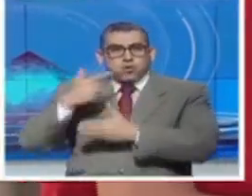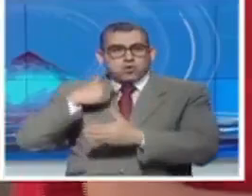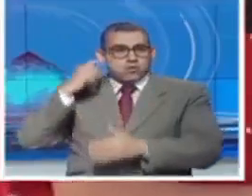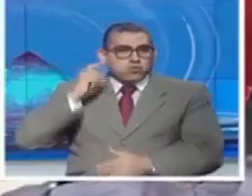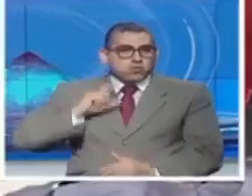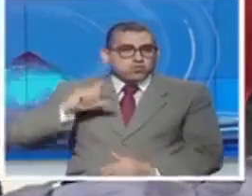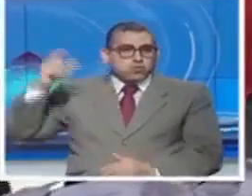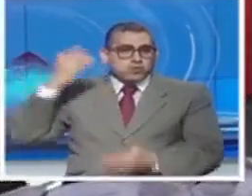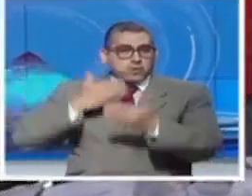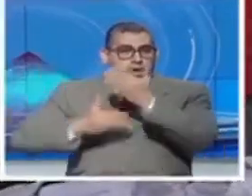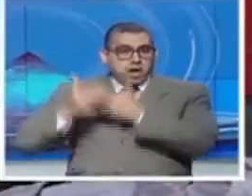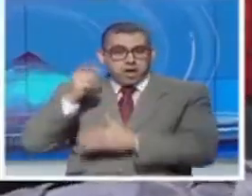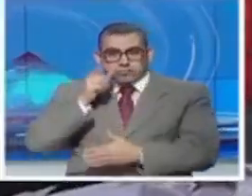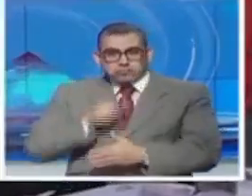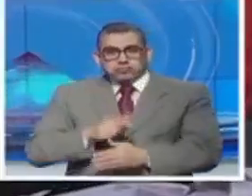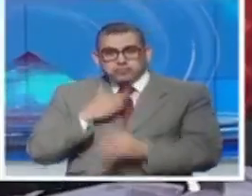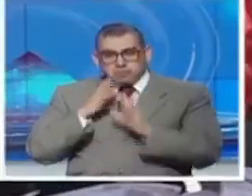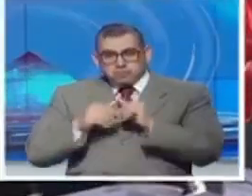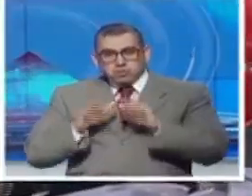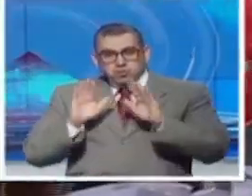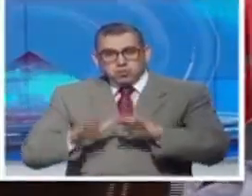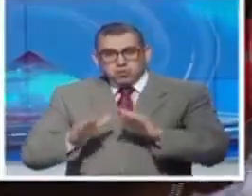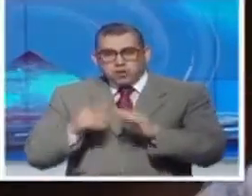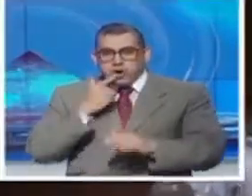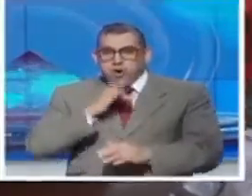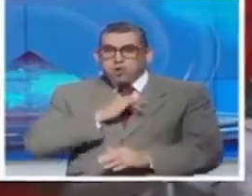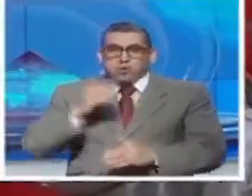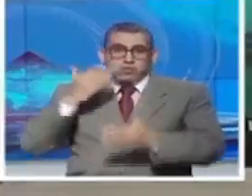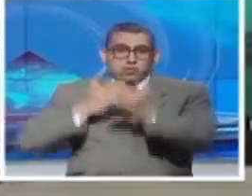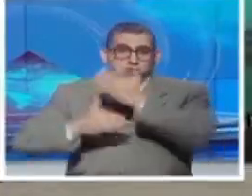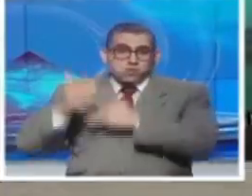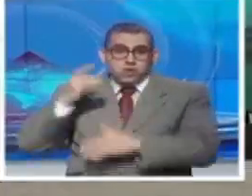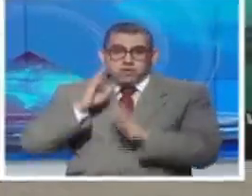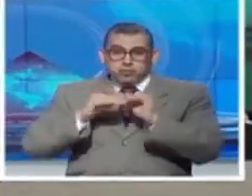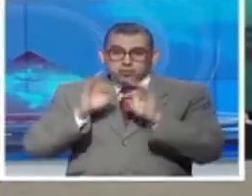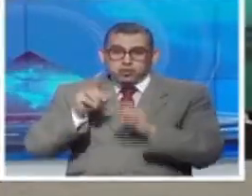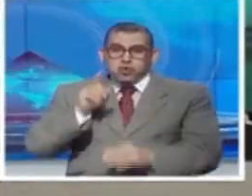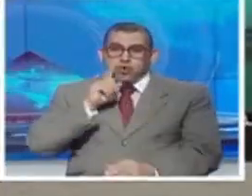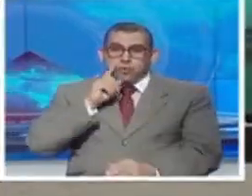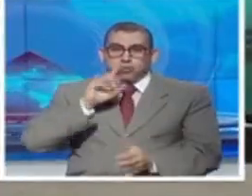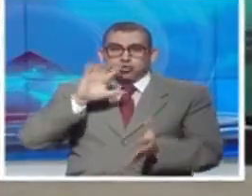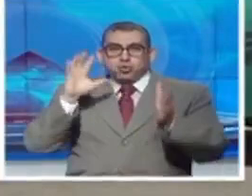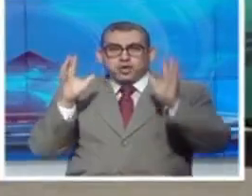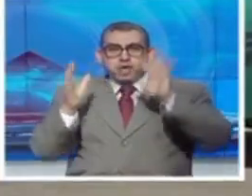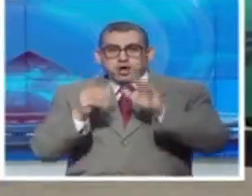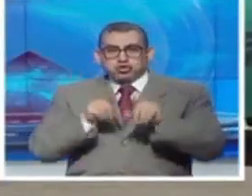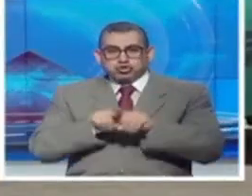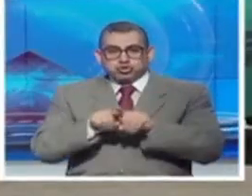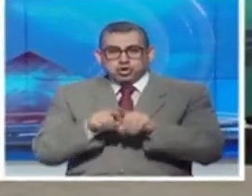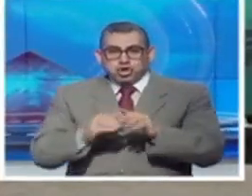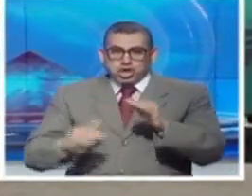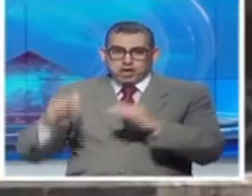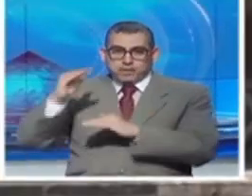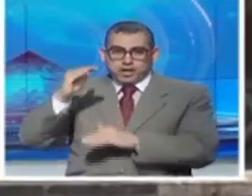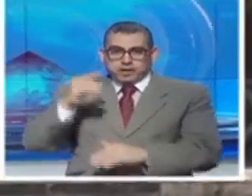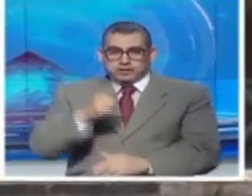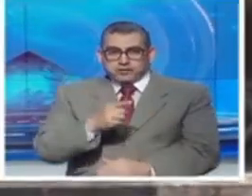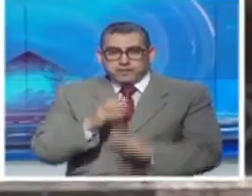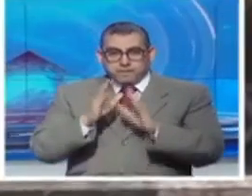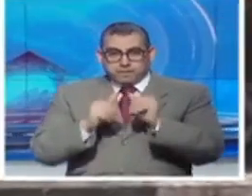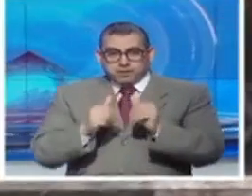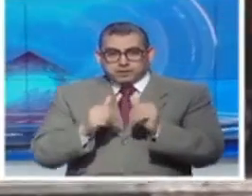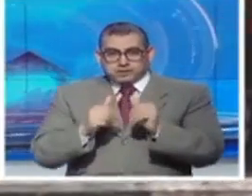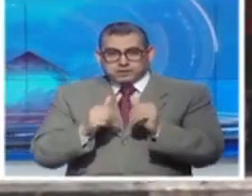عبر تاريخها الطويل، حيث لقبت عبر العصور بأم الدنيا الشقيقة الكبرى.